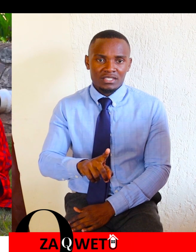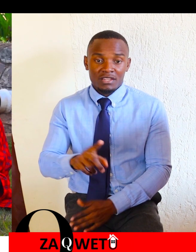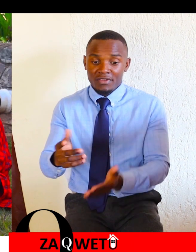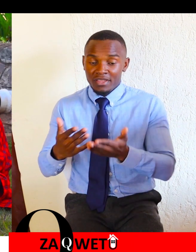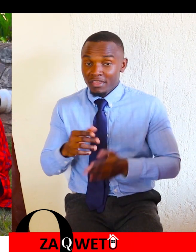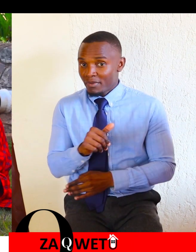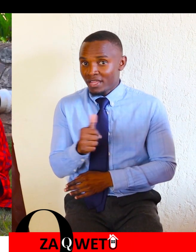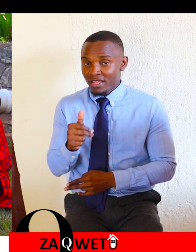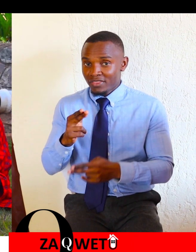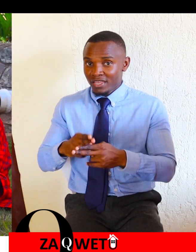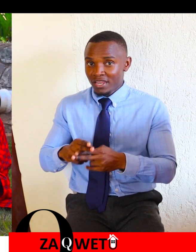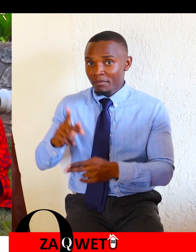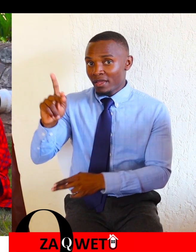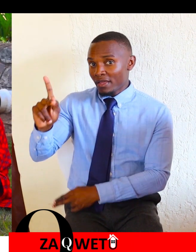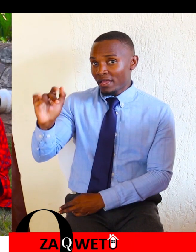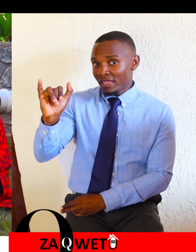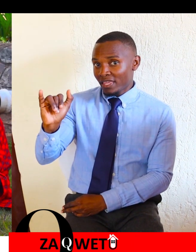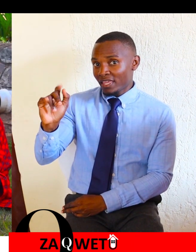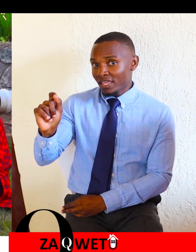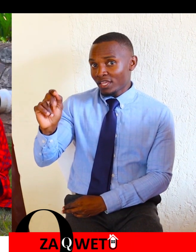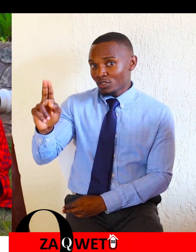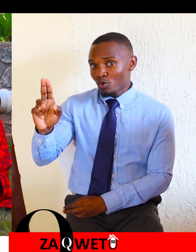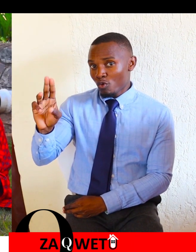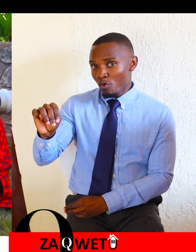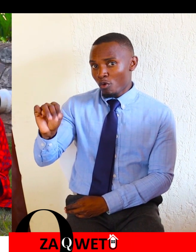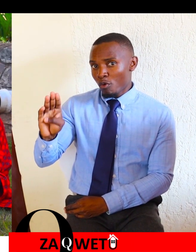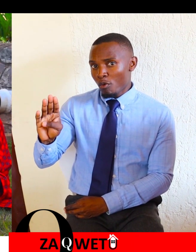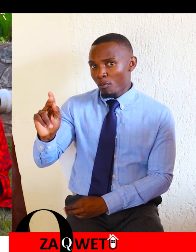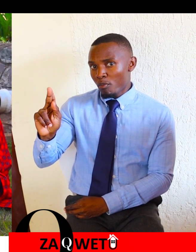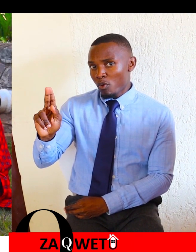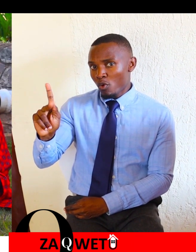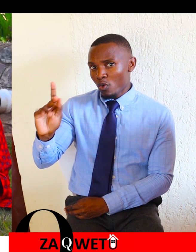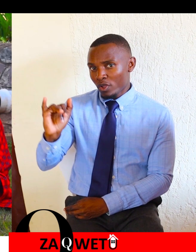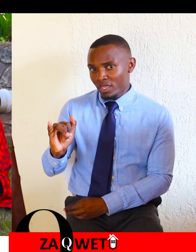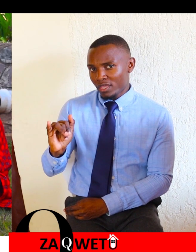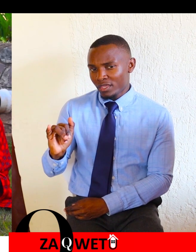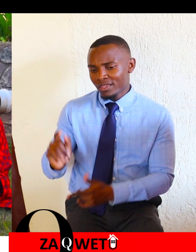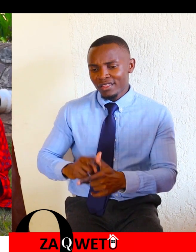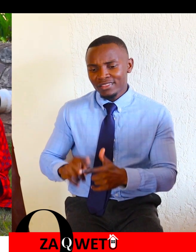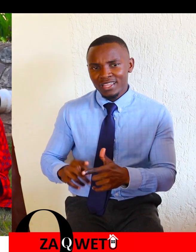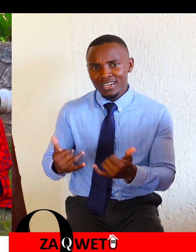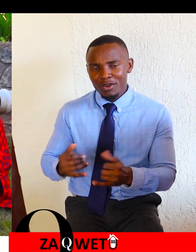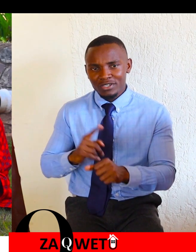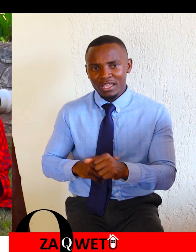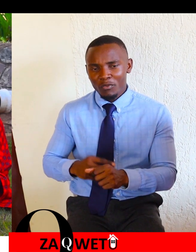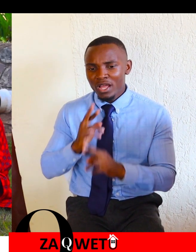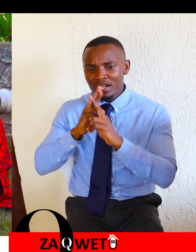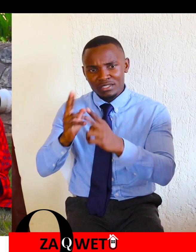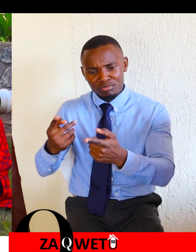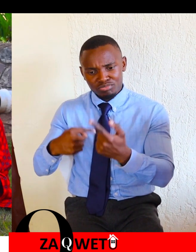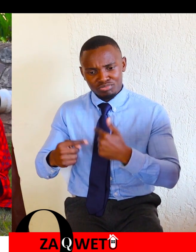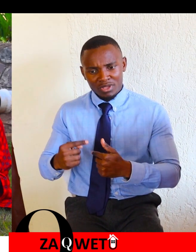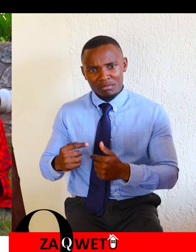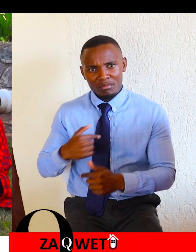lingine sijui Kitumbuki. Ati Kitumbuki. Sasa results zimekuja na ujiuliza